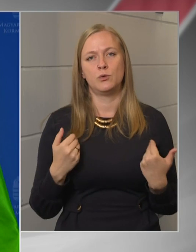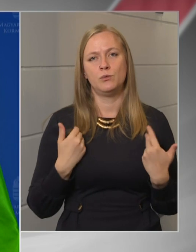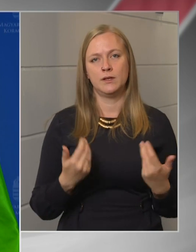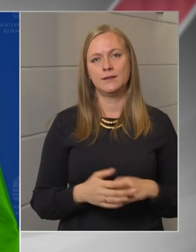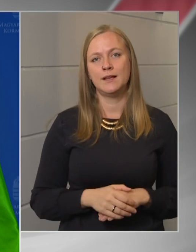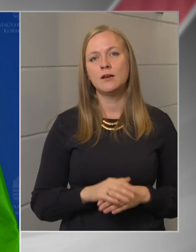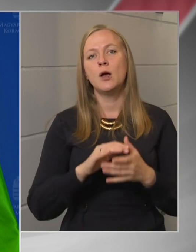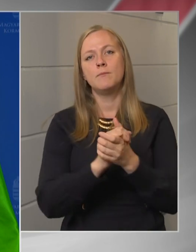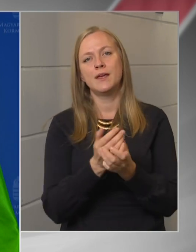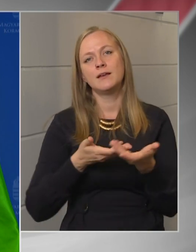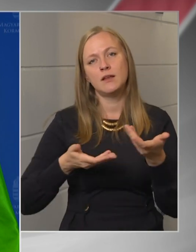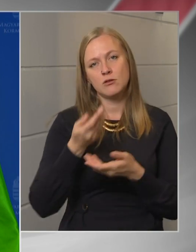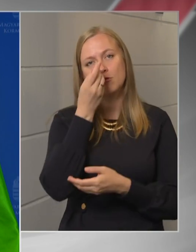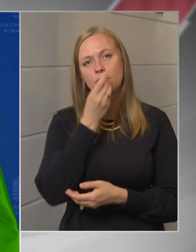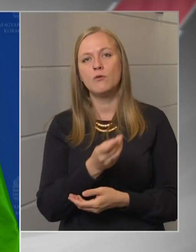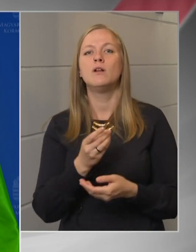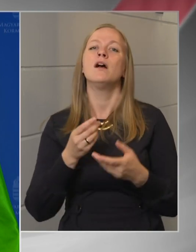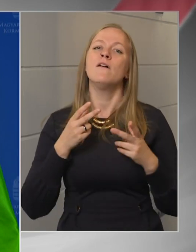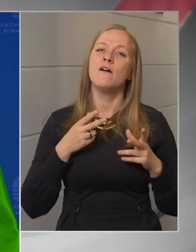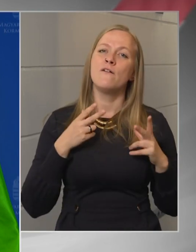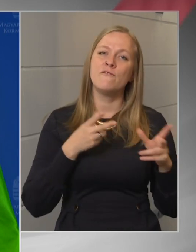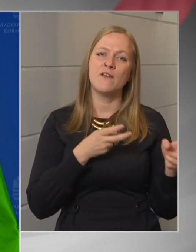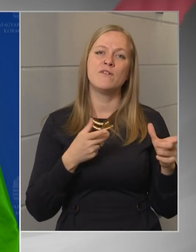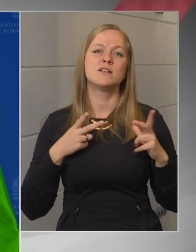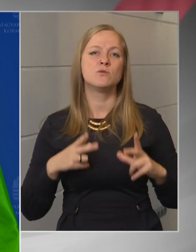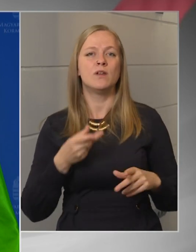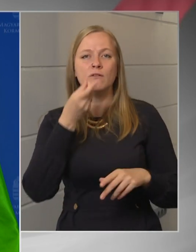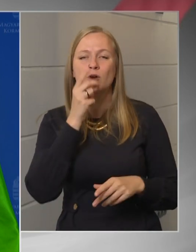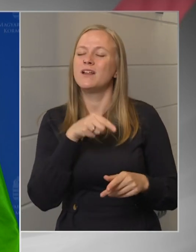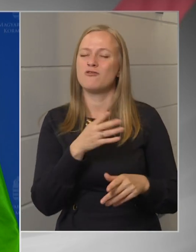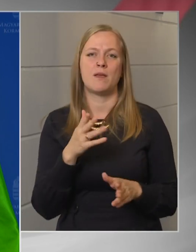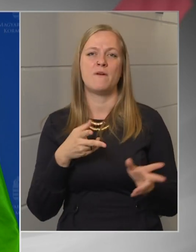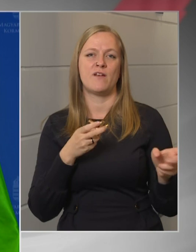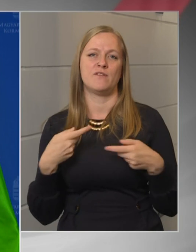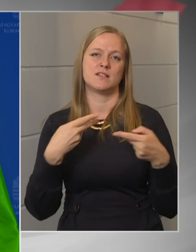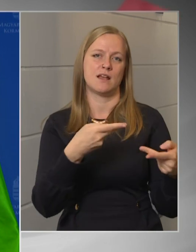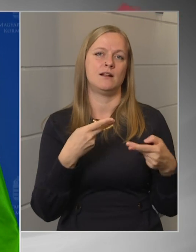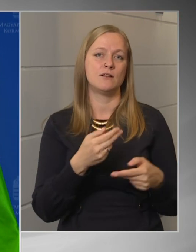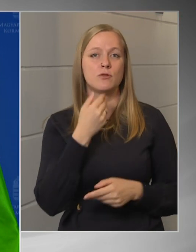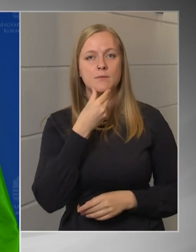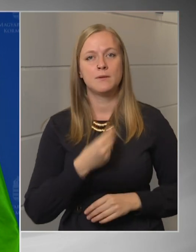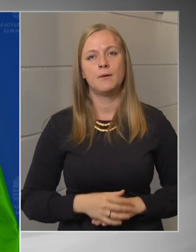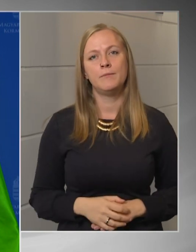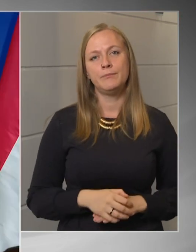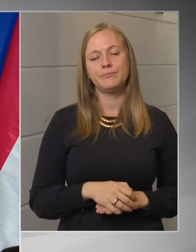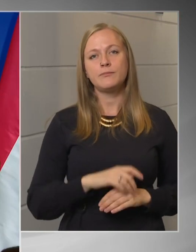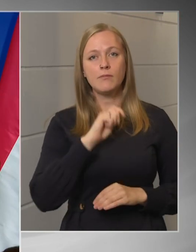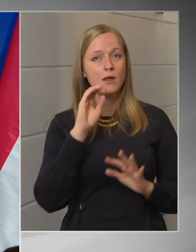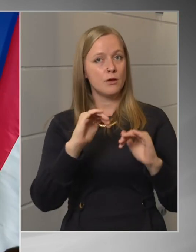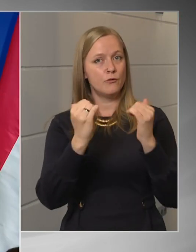bégetárgyalások lennének, fegyverszünet lenne, és nem pedig fegyvereket szállítanára. Köszönöm szépen. Magyar Fórum.